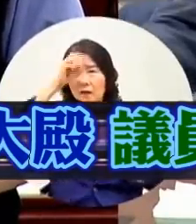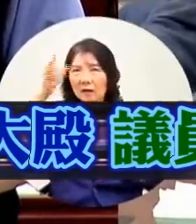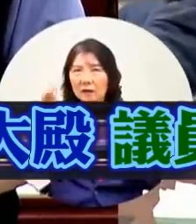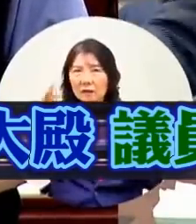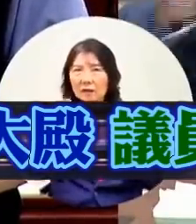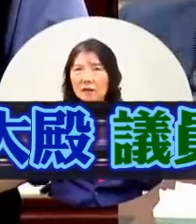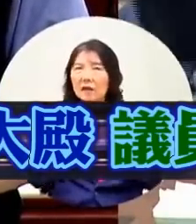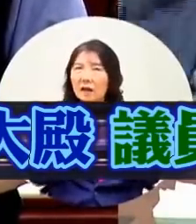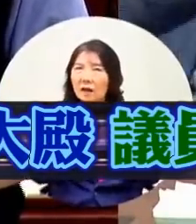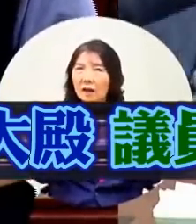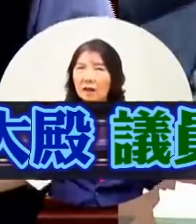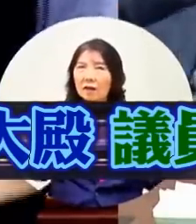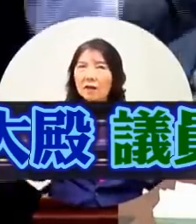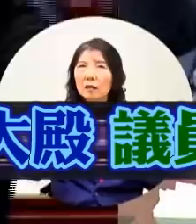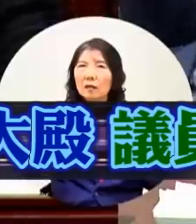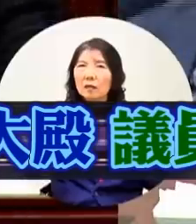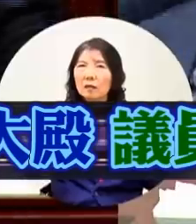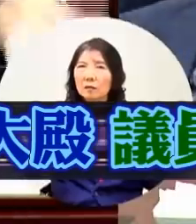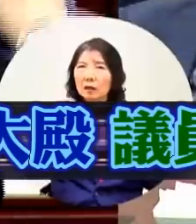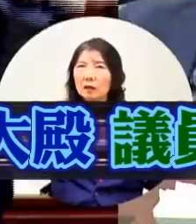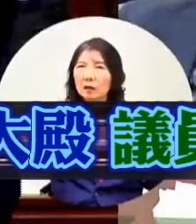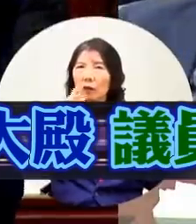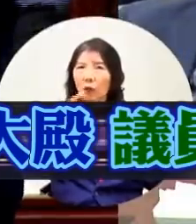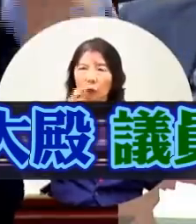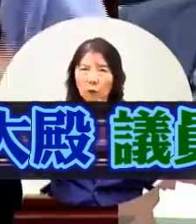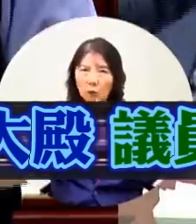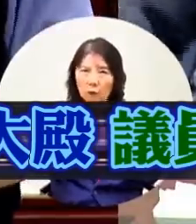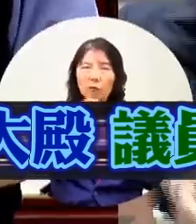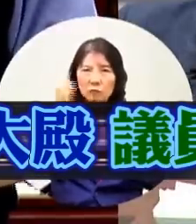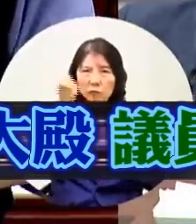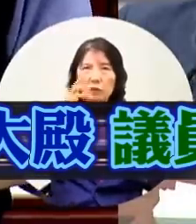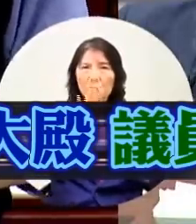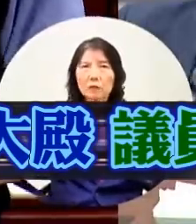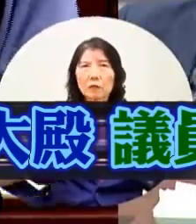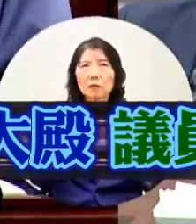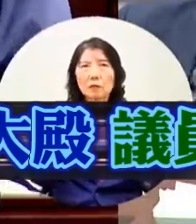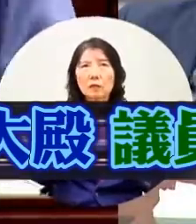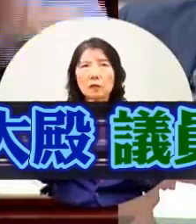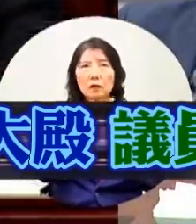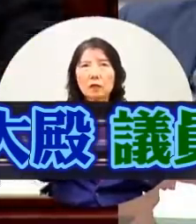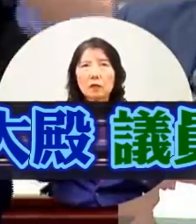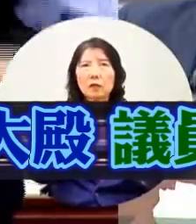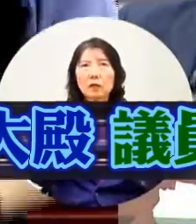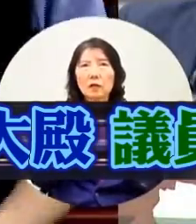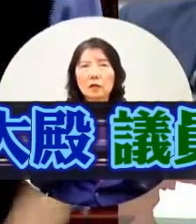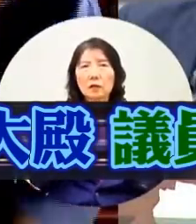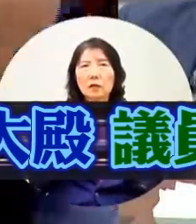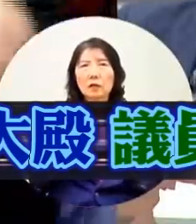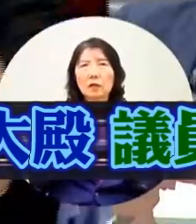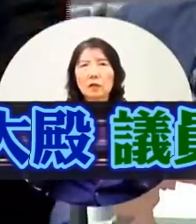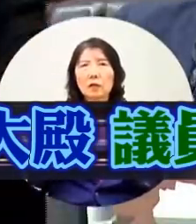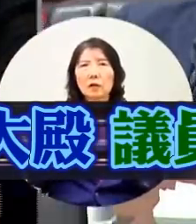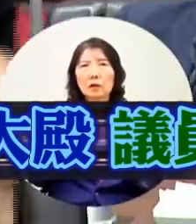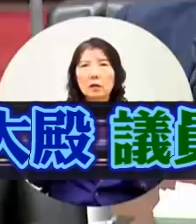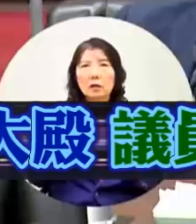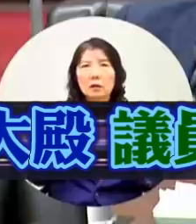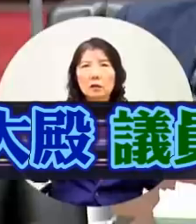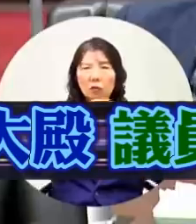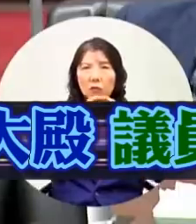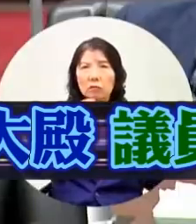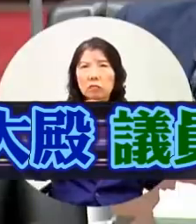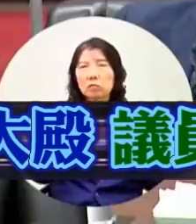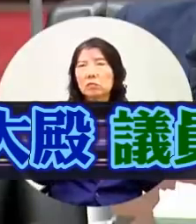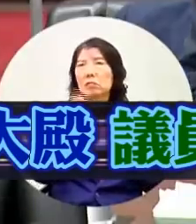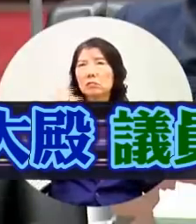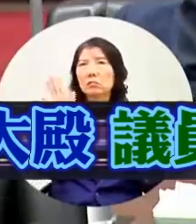是民主社会，我有质询你的权利，你有回答。 你尽量质询，你告诉我一加一等于几，我也不会回答。 等于二，我知道，我